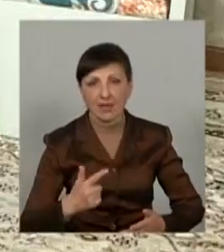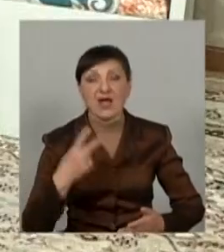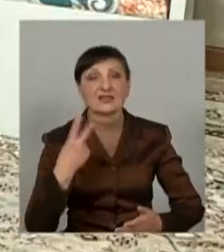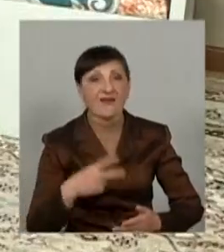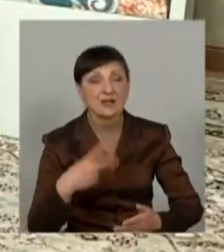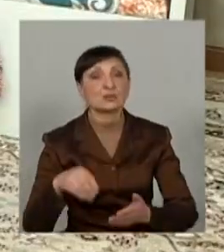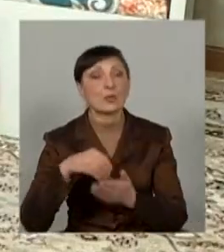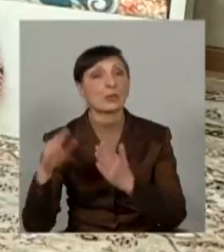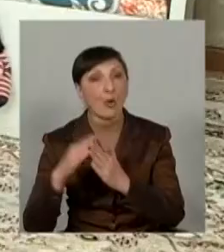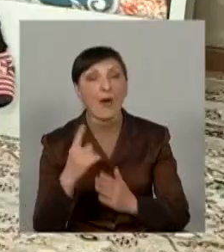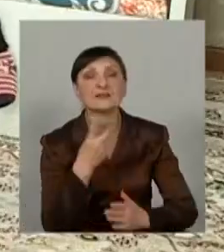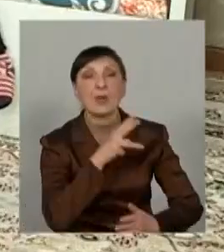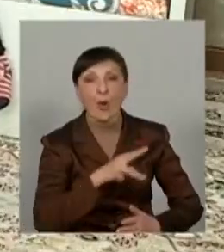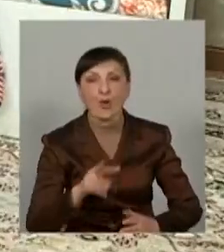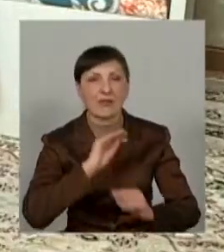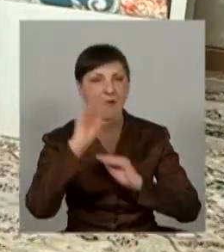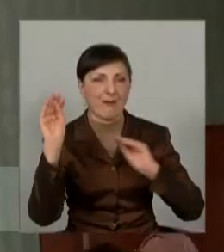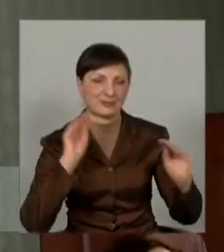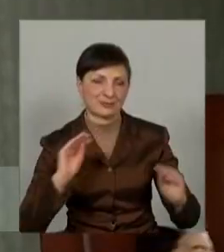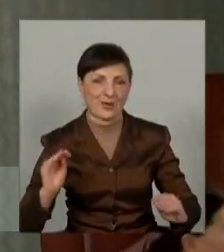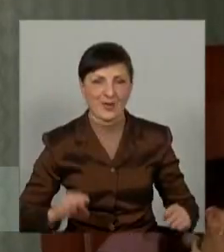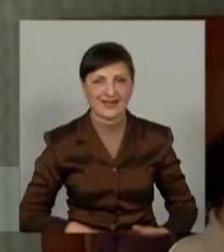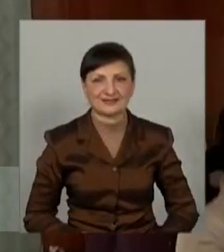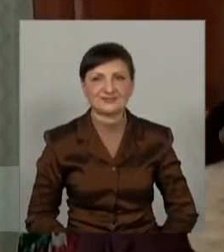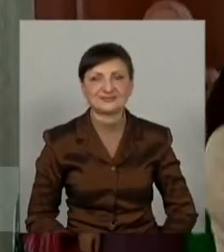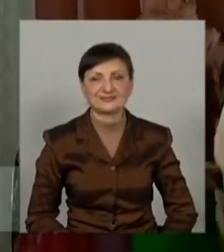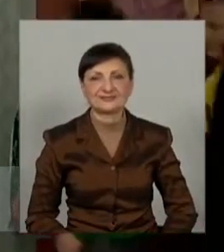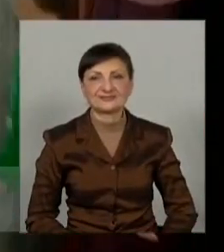20 купили дом, а на 1 миллион его обустроили.